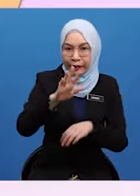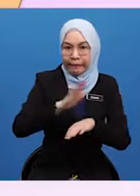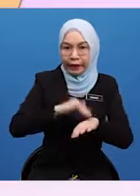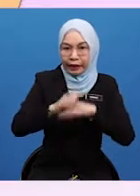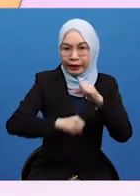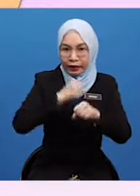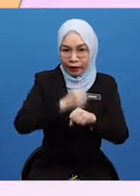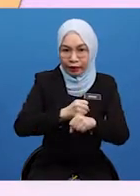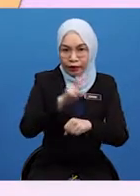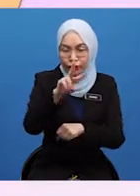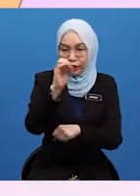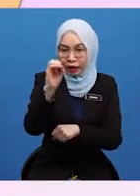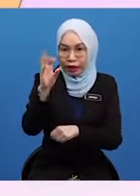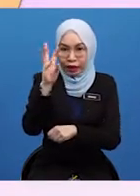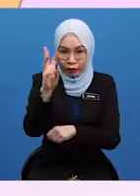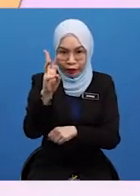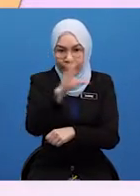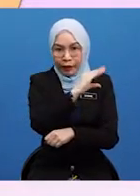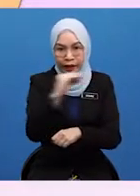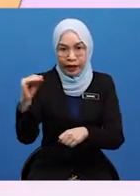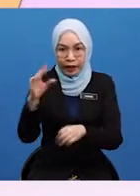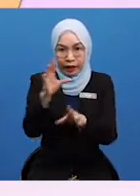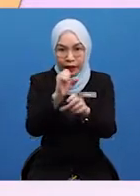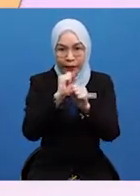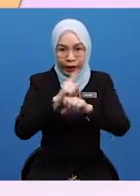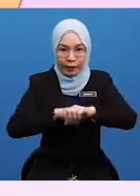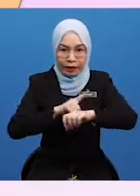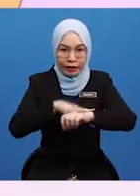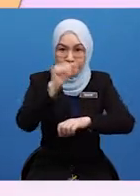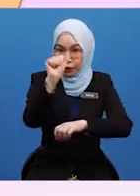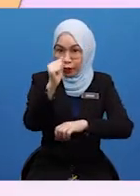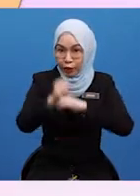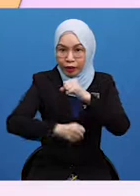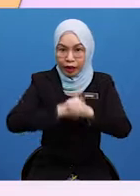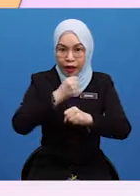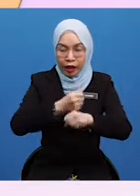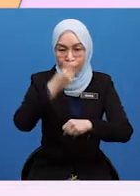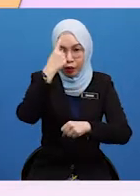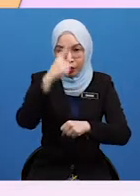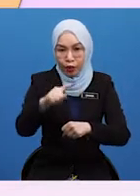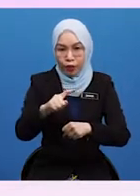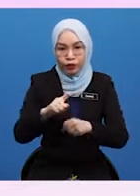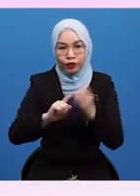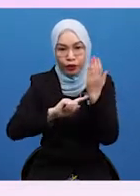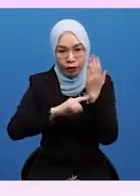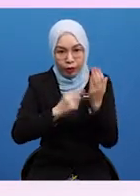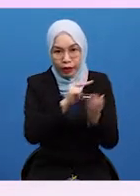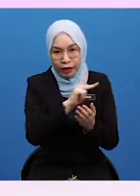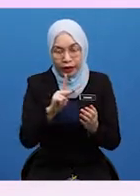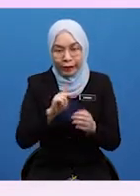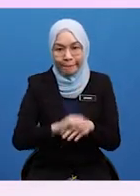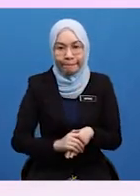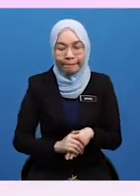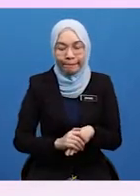mengambil masa 10 tahun untuk dilancarkan selepas message 2